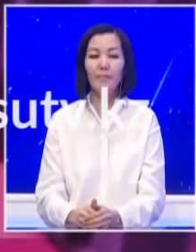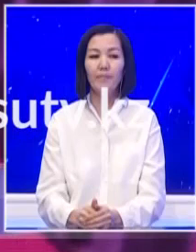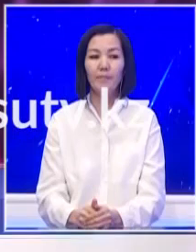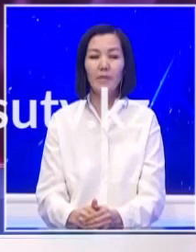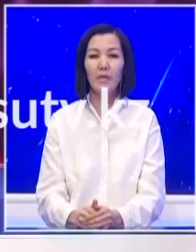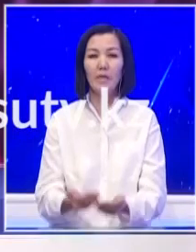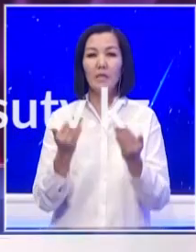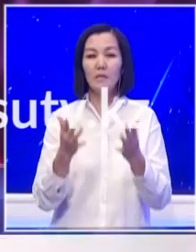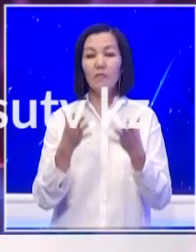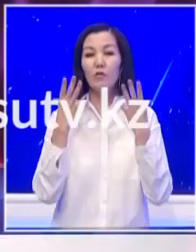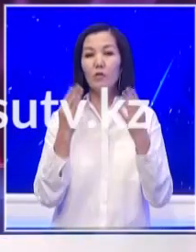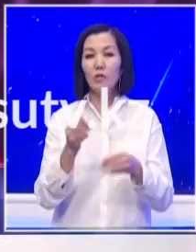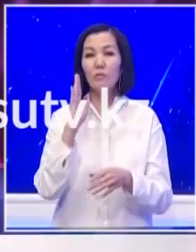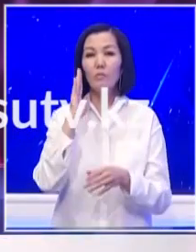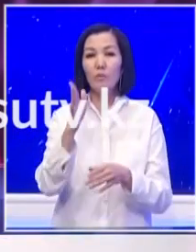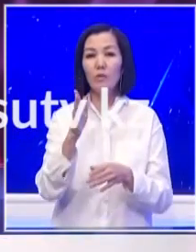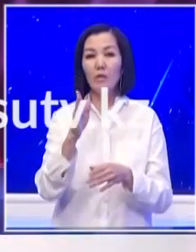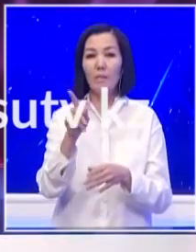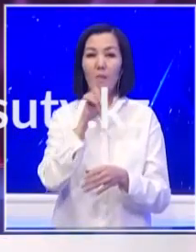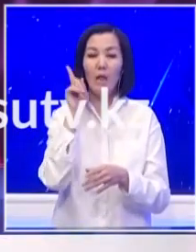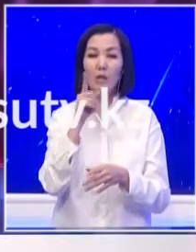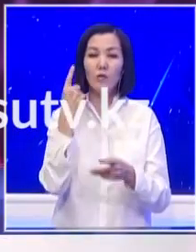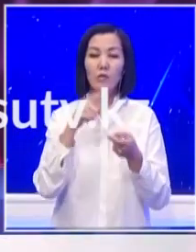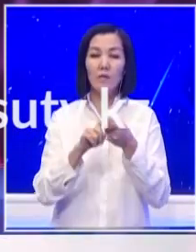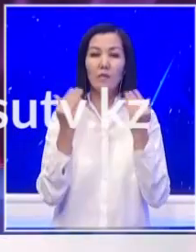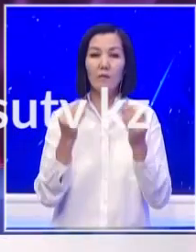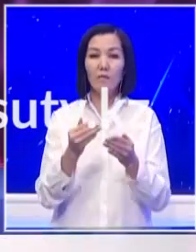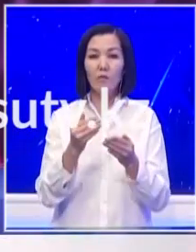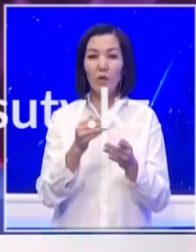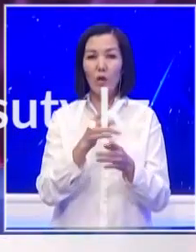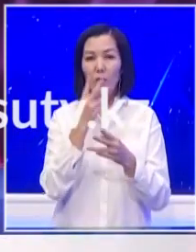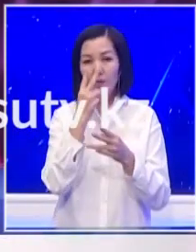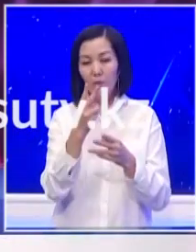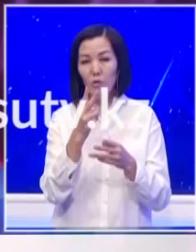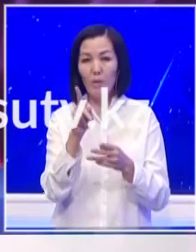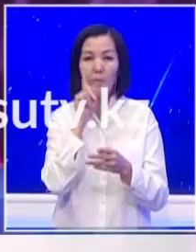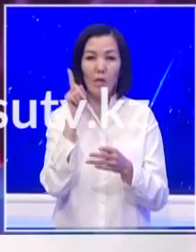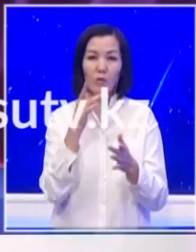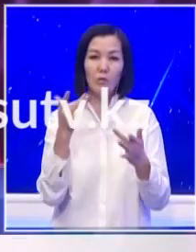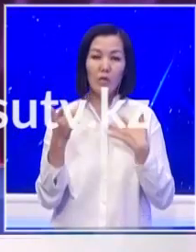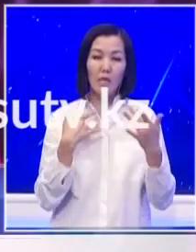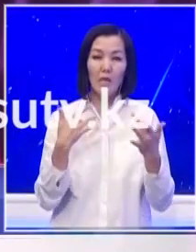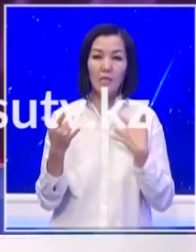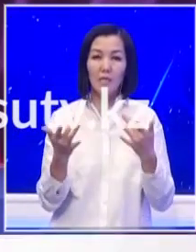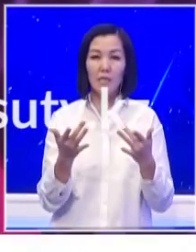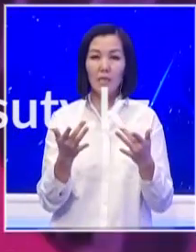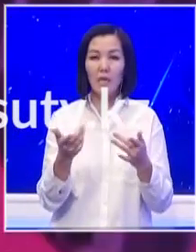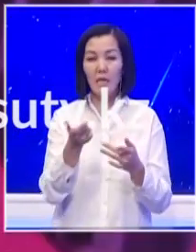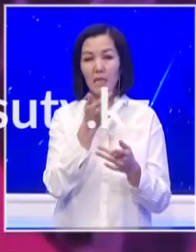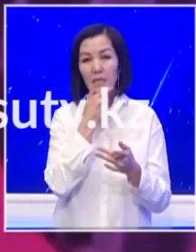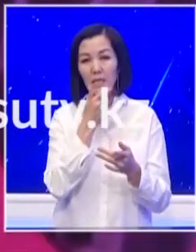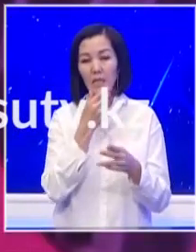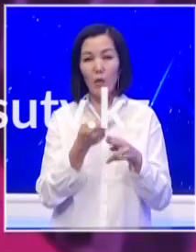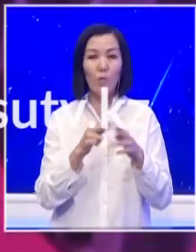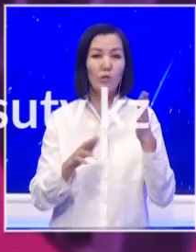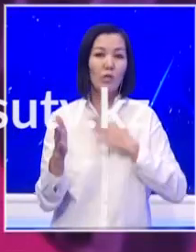На сегодняшний день будущее страны в руках молодежи. Сегодня я вижу множество молодых людей, как среди актеров, так и среди зрителей. Это